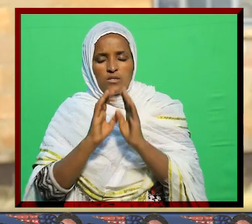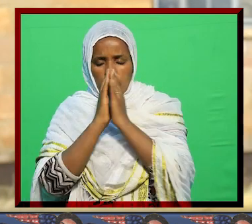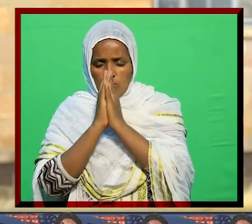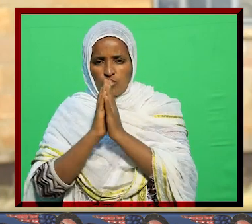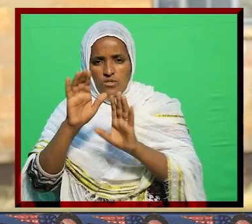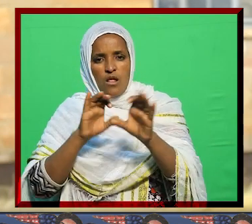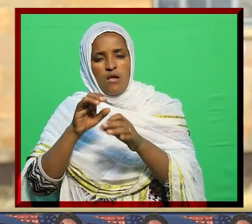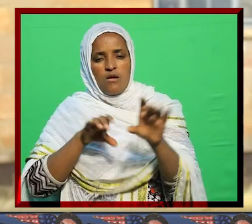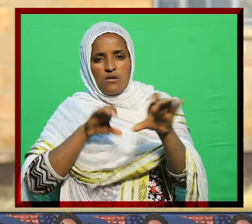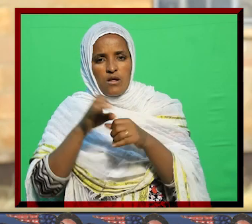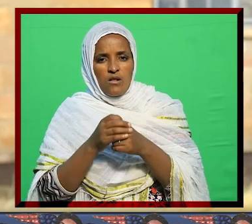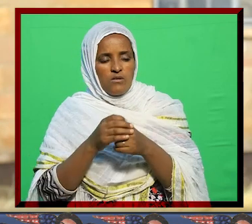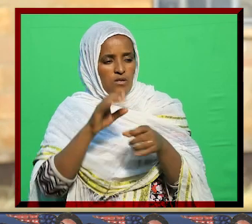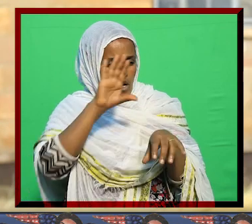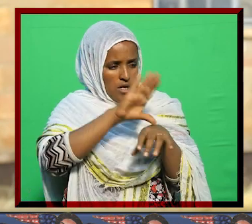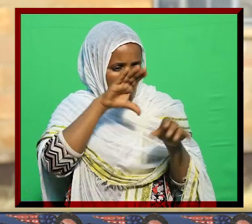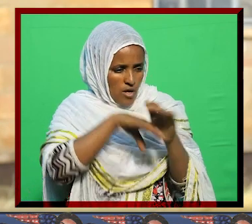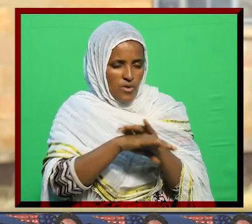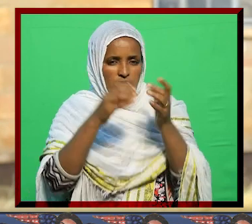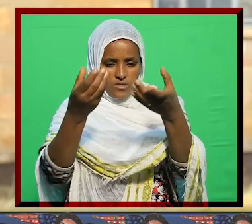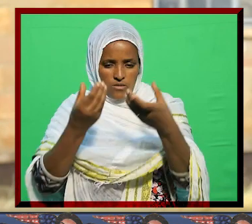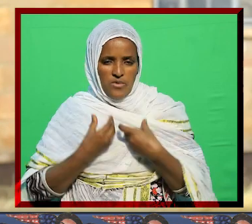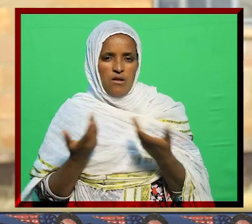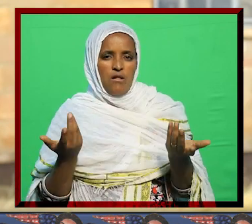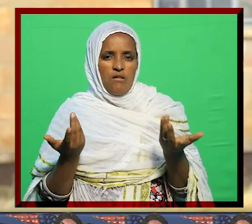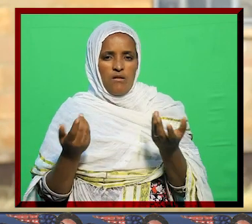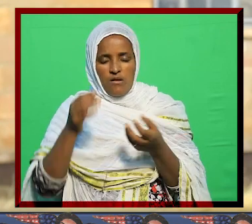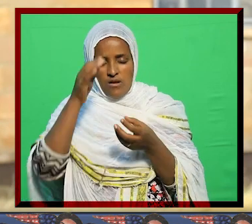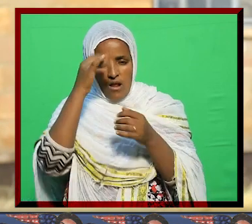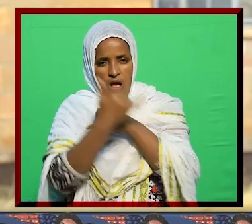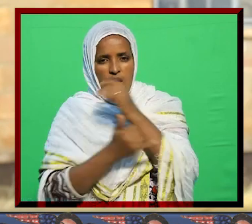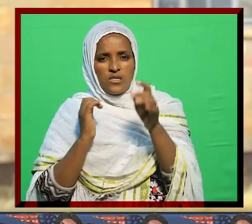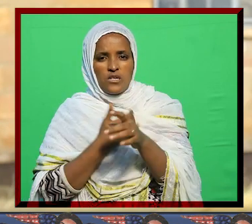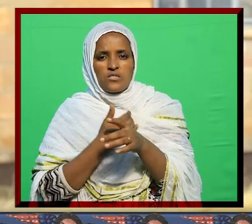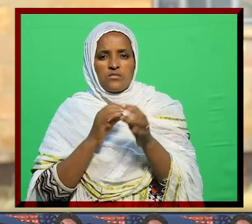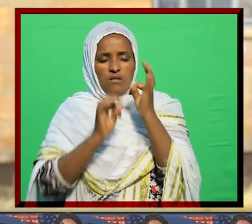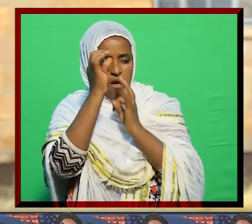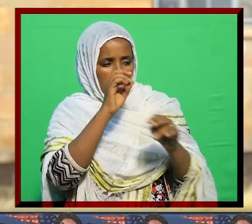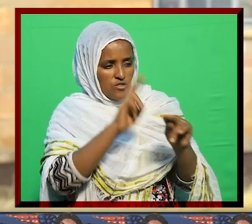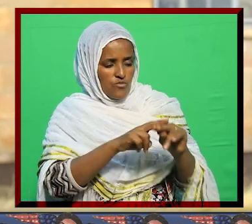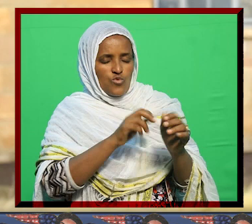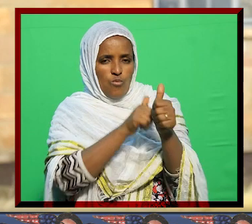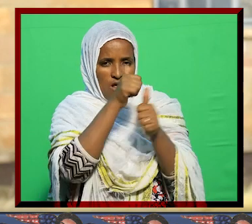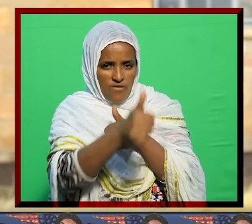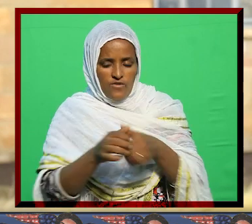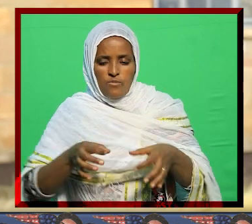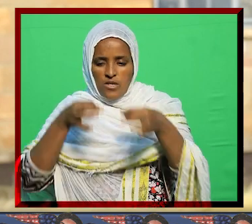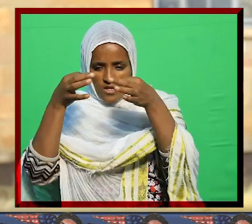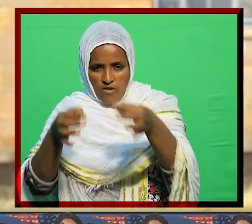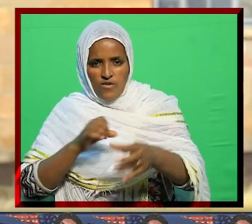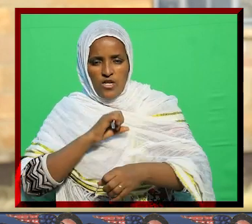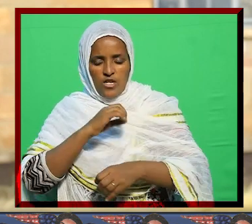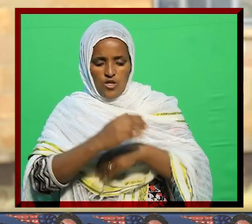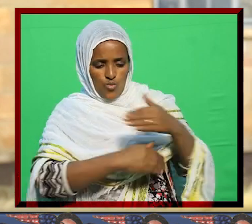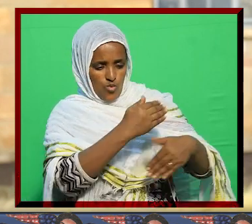ጸሎት መጸለይ እንድንማር ያደርገናል። ምነናን ያስተምረናል፣ የመሳሰለውን ነገር ያስተምረናል። ለአባቶች ለሀገራችን ቅርስ ጥሎ ማለፍን